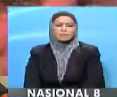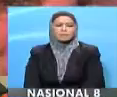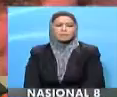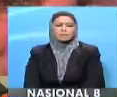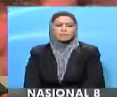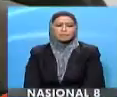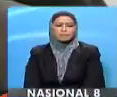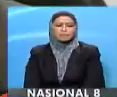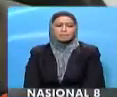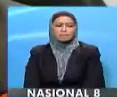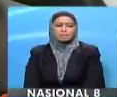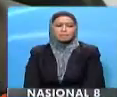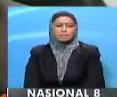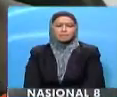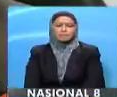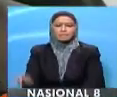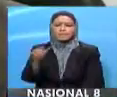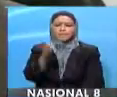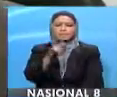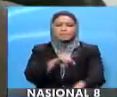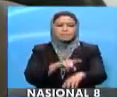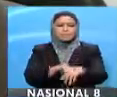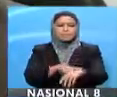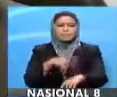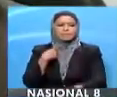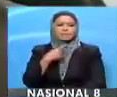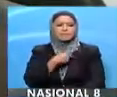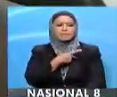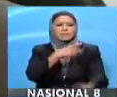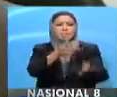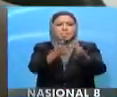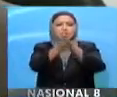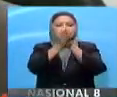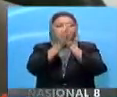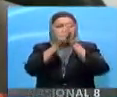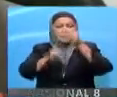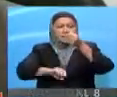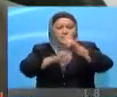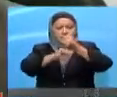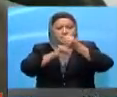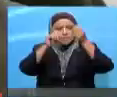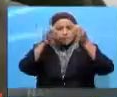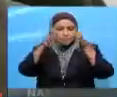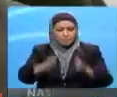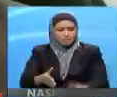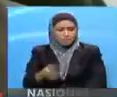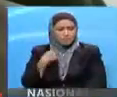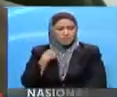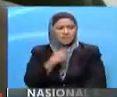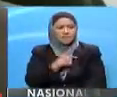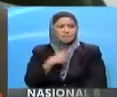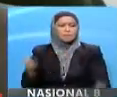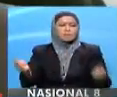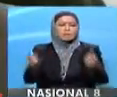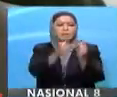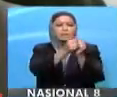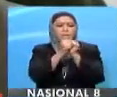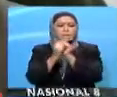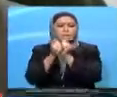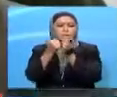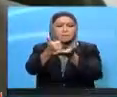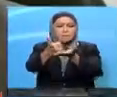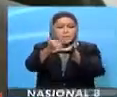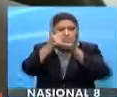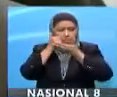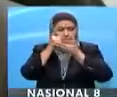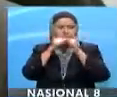dipertimbang pada masa yang sama kita juga merayu kepada penyokong kita untuk sama-sama membantu persatuan